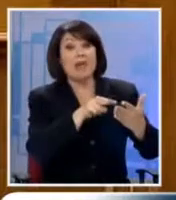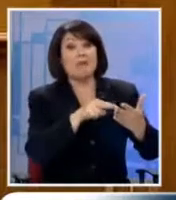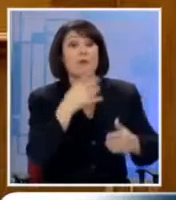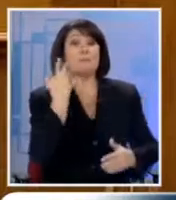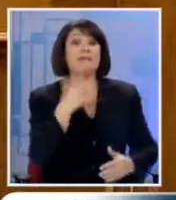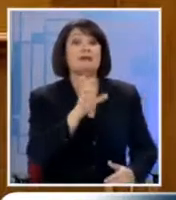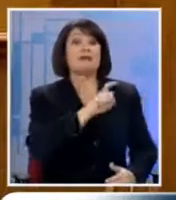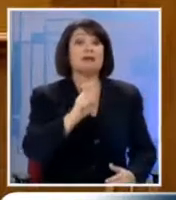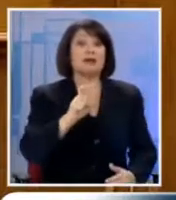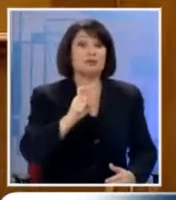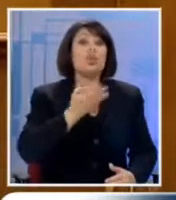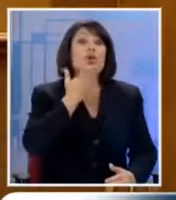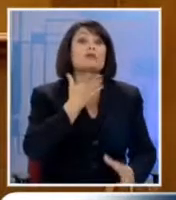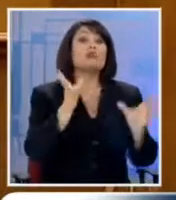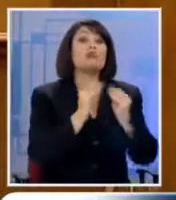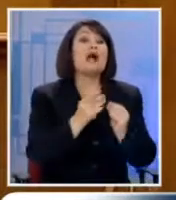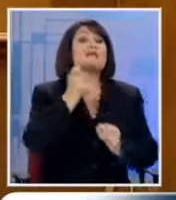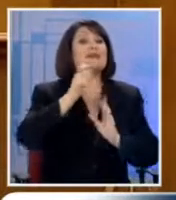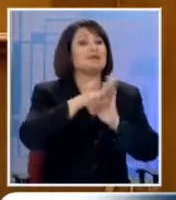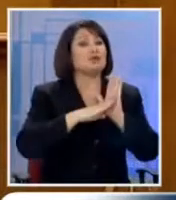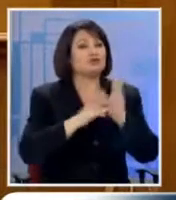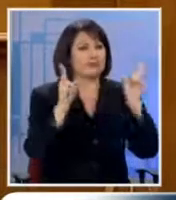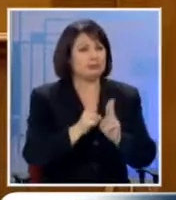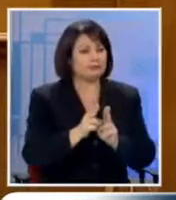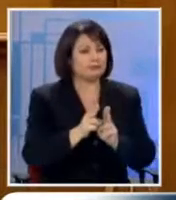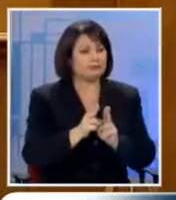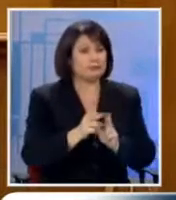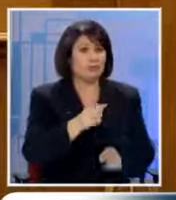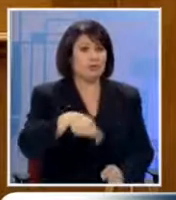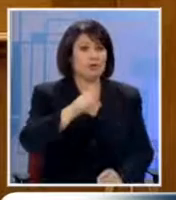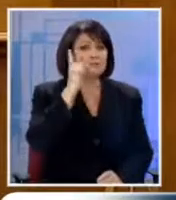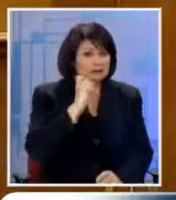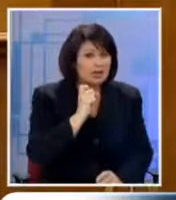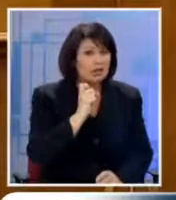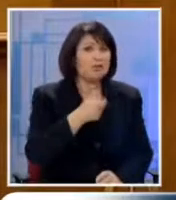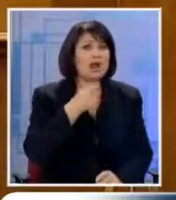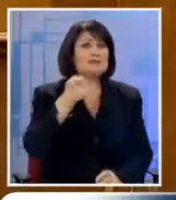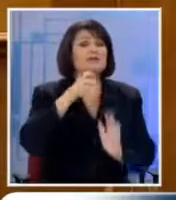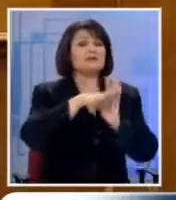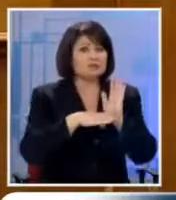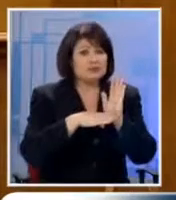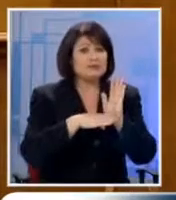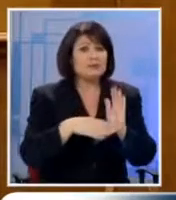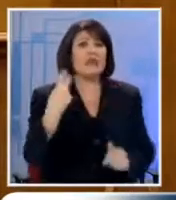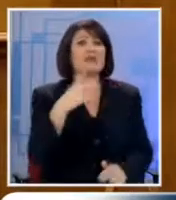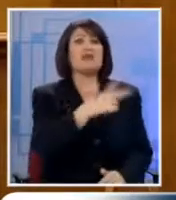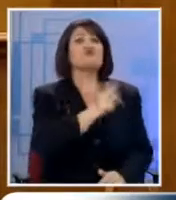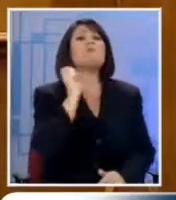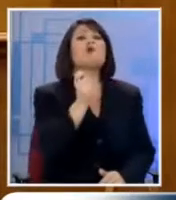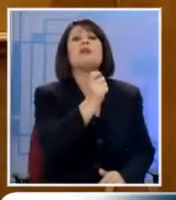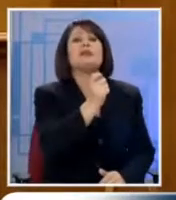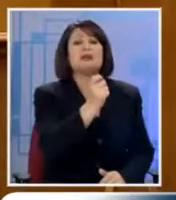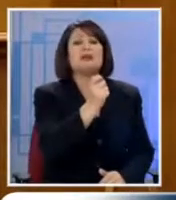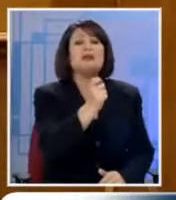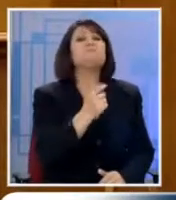500 εκατομμύρια οι δαπάνες για το ασφαλιστικό σύστημα, όταν όλοι γνωρίζουμε ότι το σύστημα αυτό από τις δικές σας πολιτικές